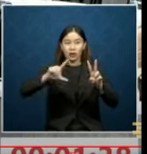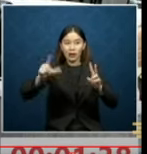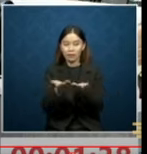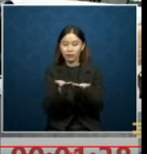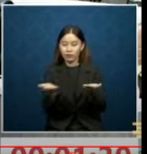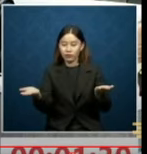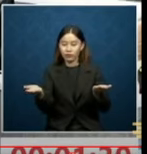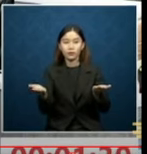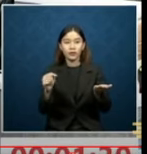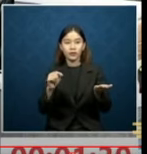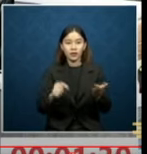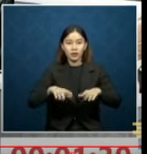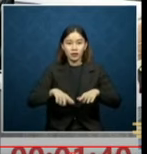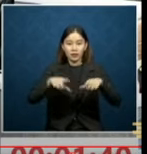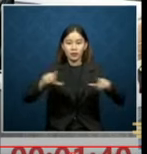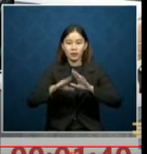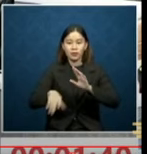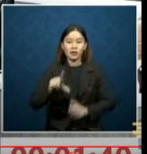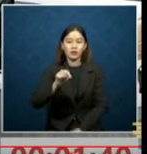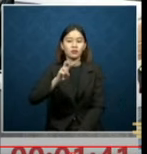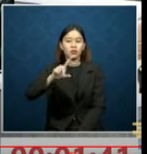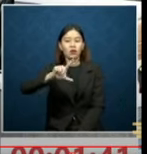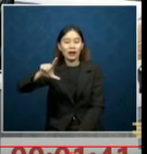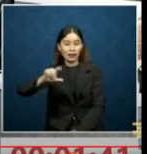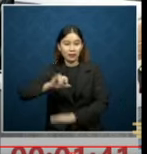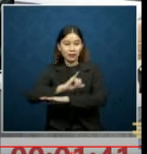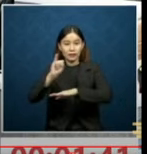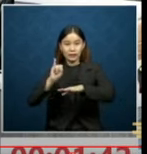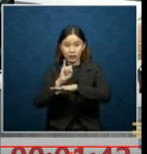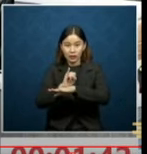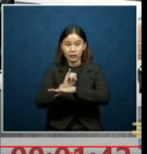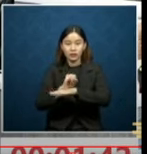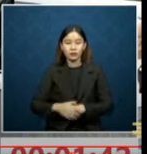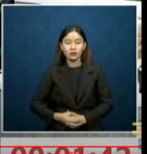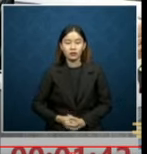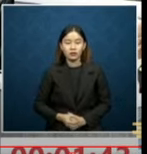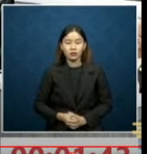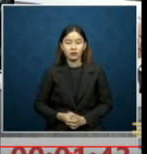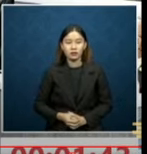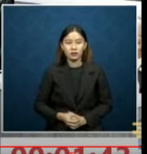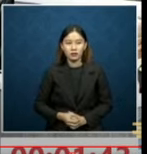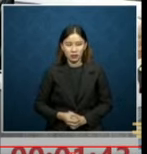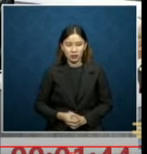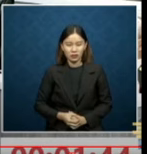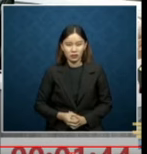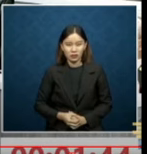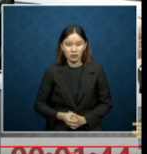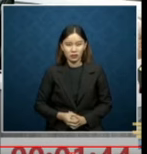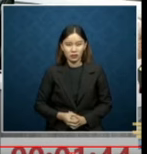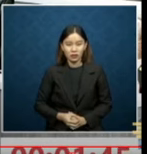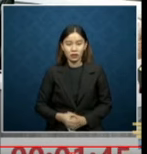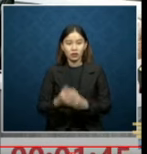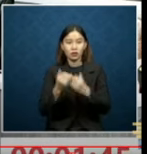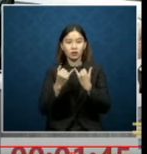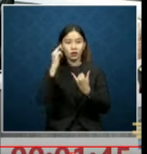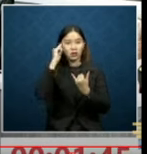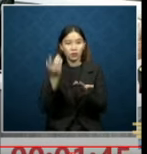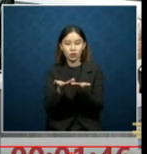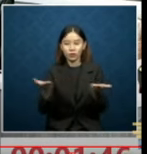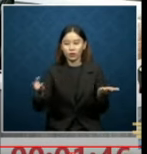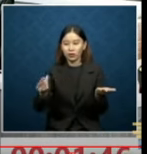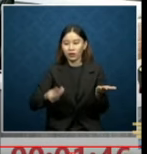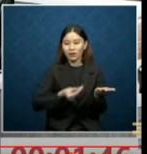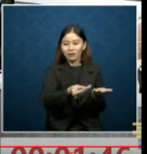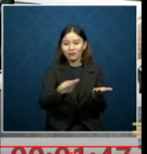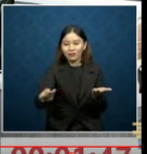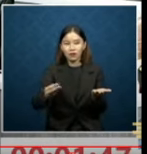ฉบับเนื้อที่ประมาณ22ล้านไร่ก็แจกกันตอนนี้ก็ไม่รู้แจกไปกี่ฉบับ